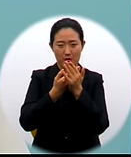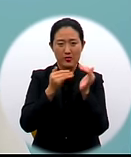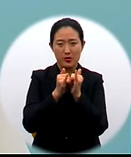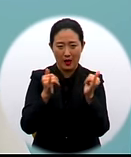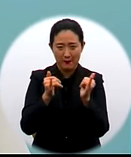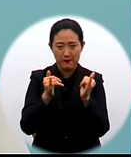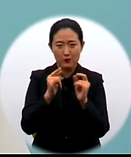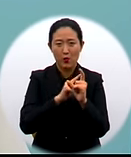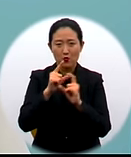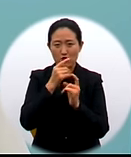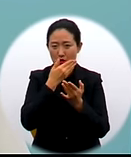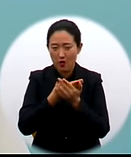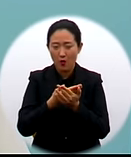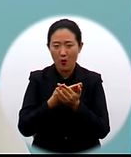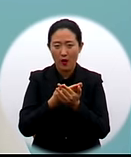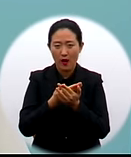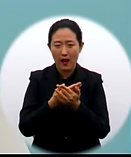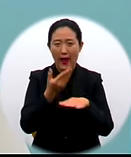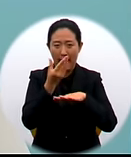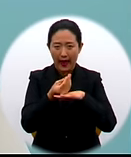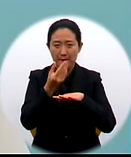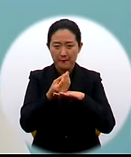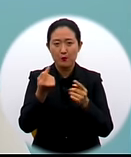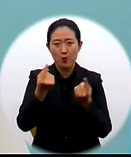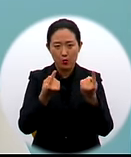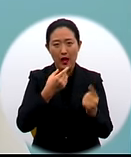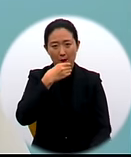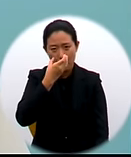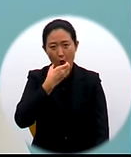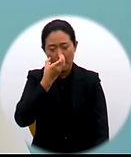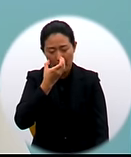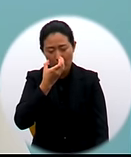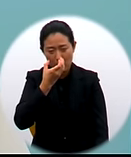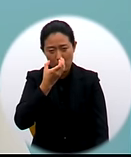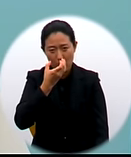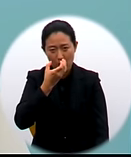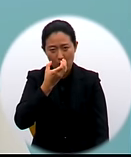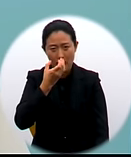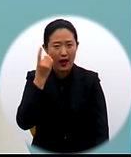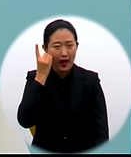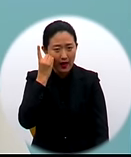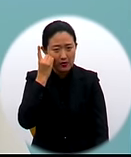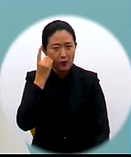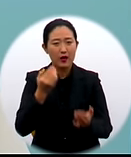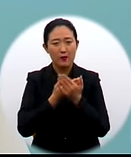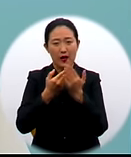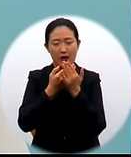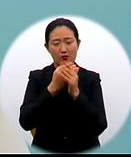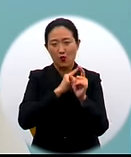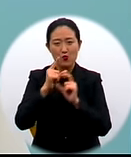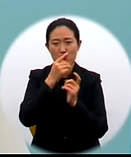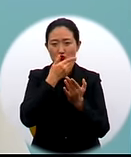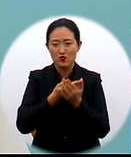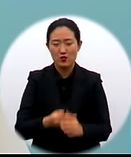웹 으로 개발을 하는 것이 조금 조금씩 시장에서 흐름이 생겨나고 있기 때문입니다. 이러다 보니까 한동안은 조금